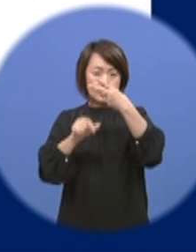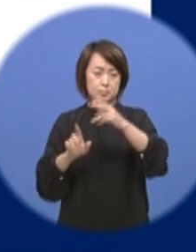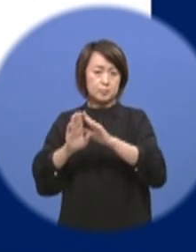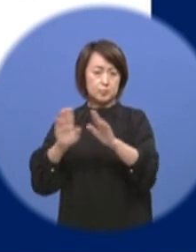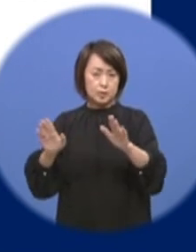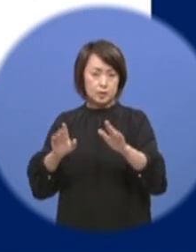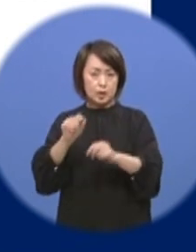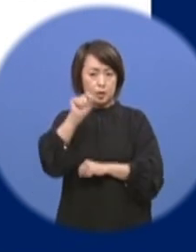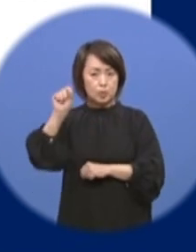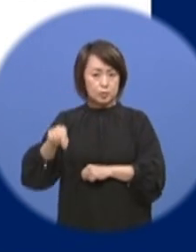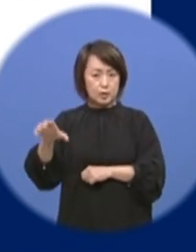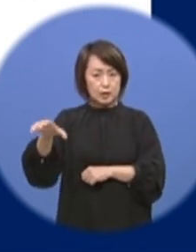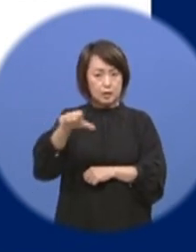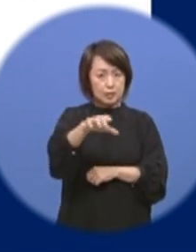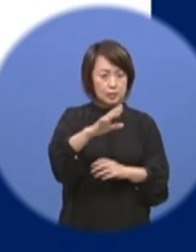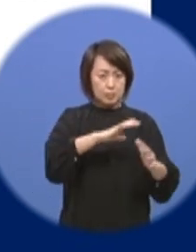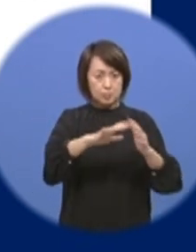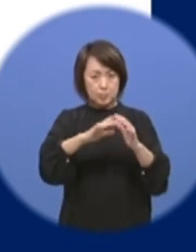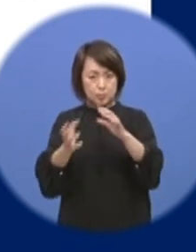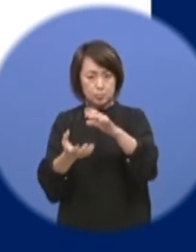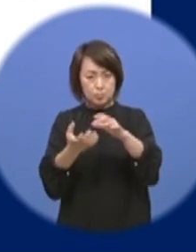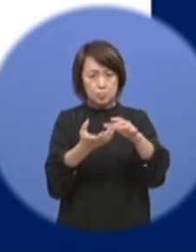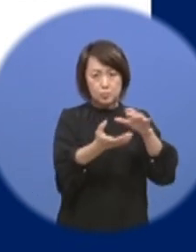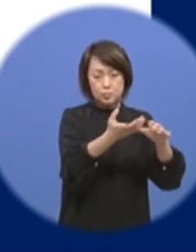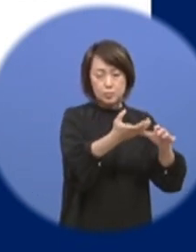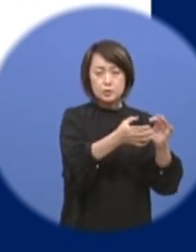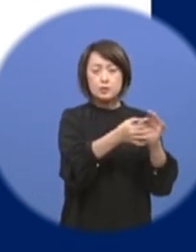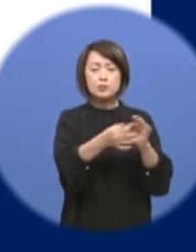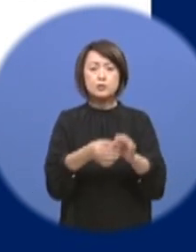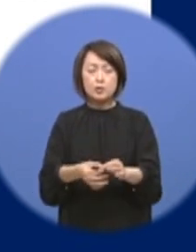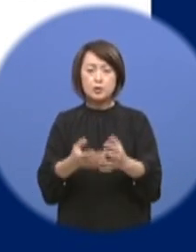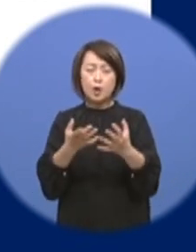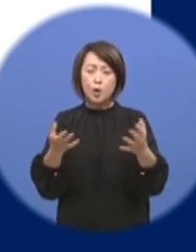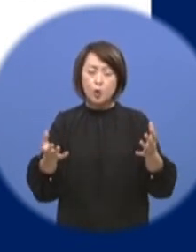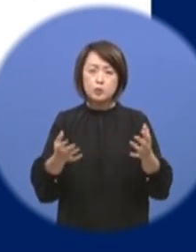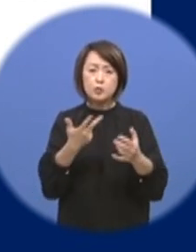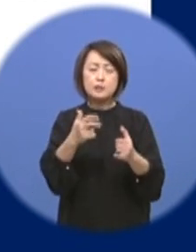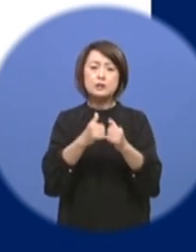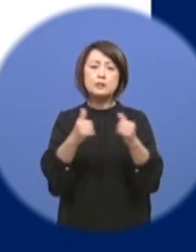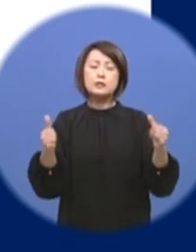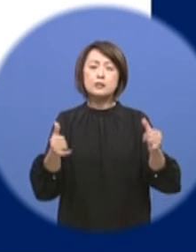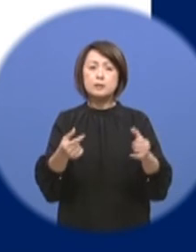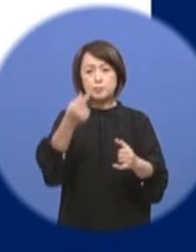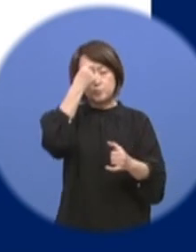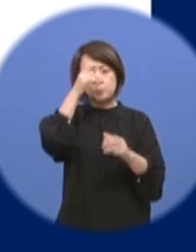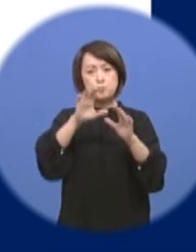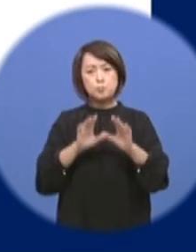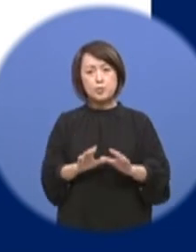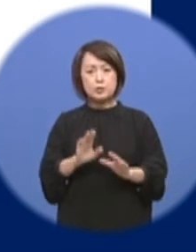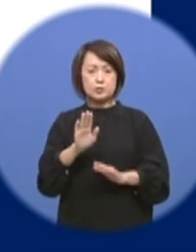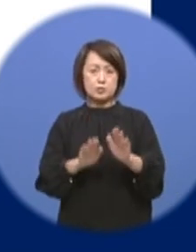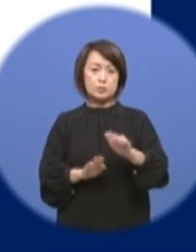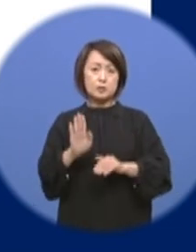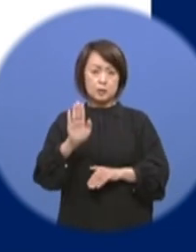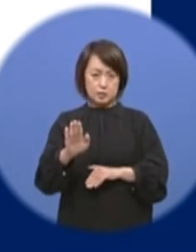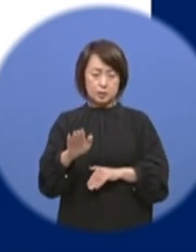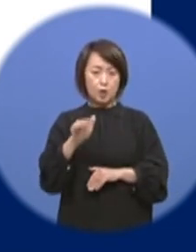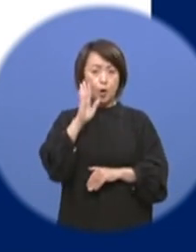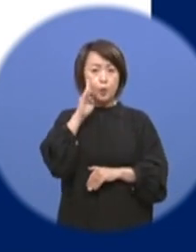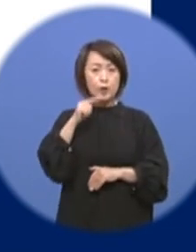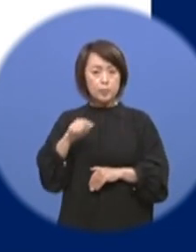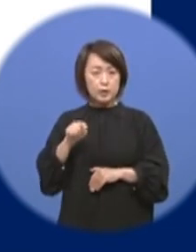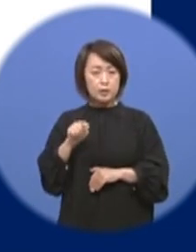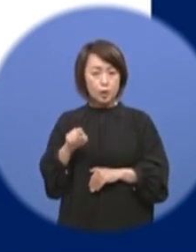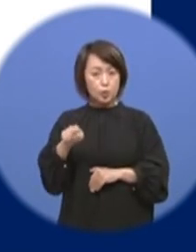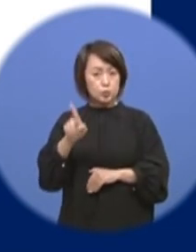たウクライナ各地で激化している戦闘によって多くの市民に被害が出ています和歌山県では